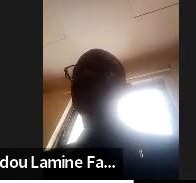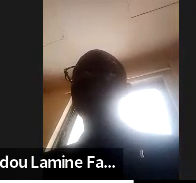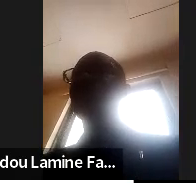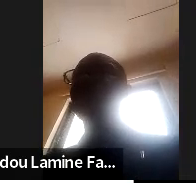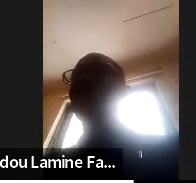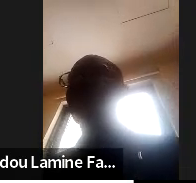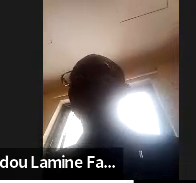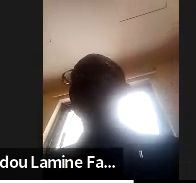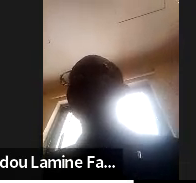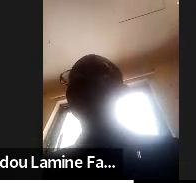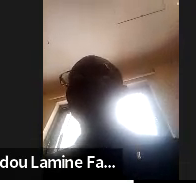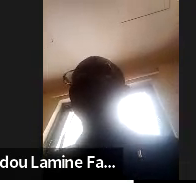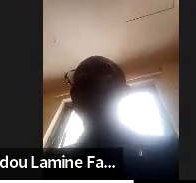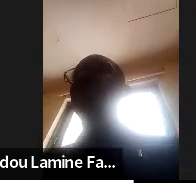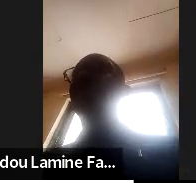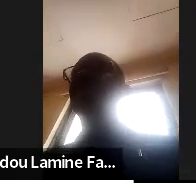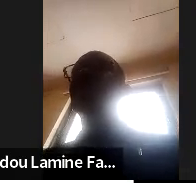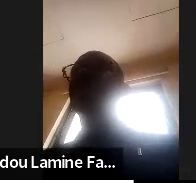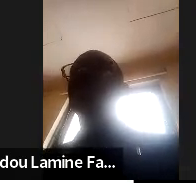diagnostique. Alors,